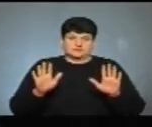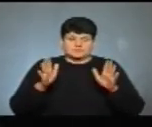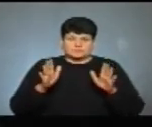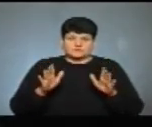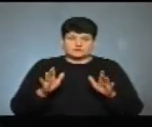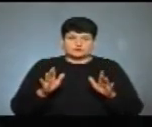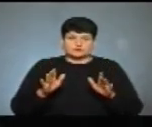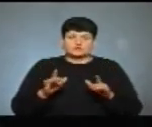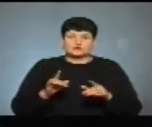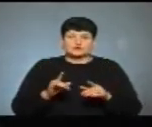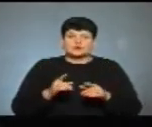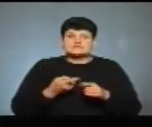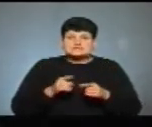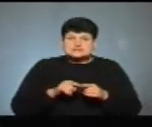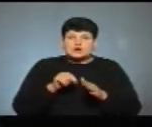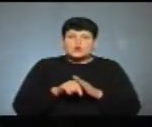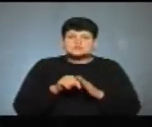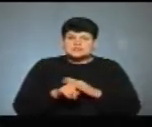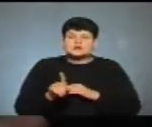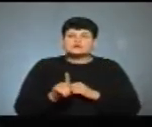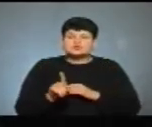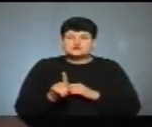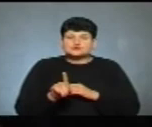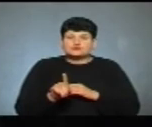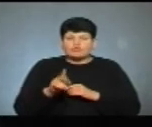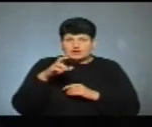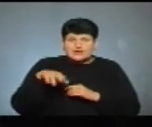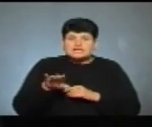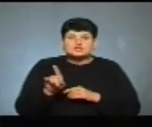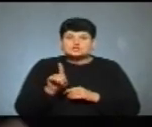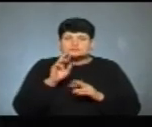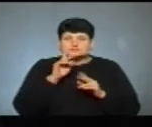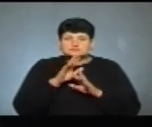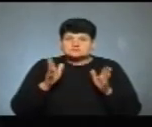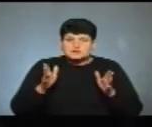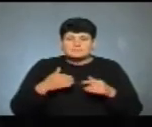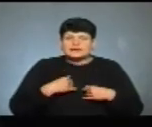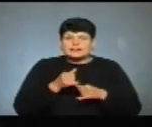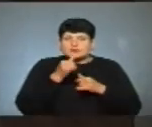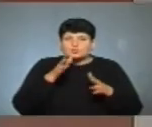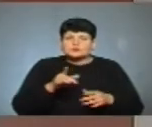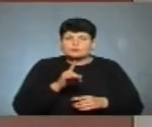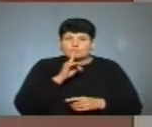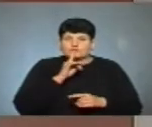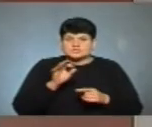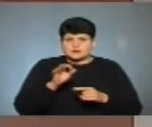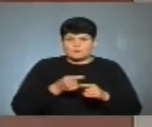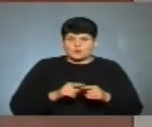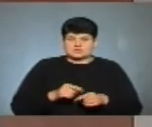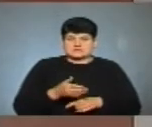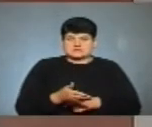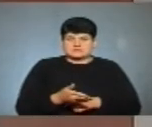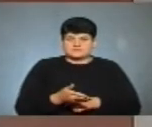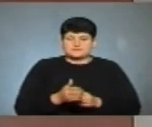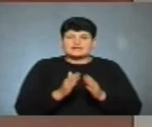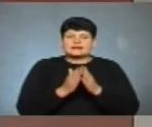допускаються чомусь в країні, це означає, що однозначно в країні щось не так, і ми не можемо мовчати про це.